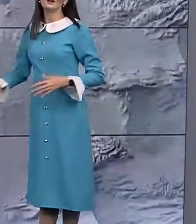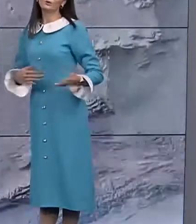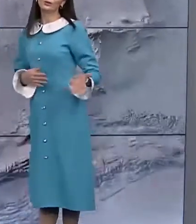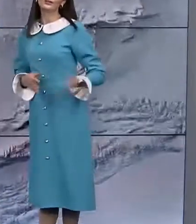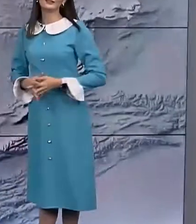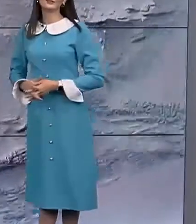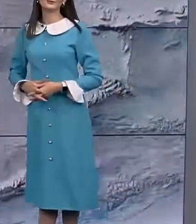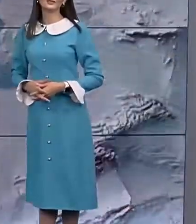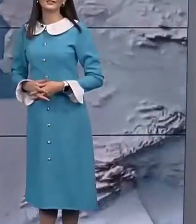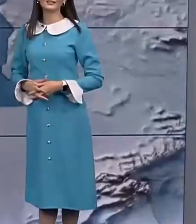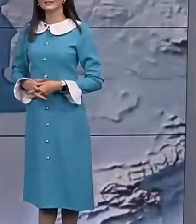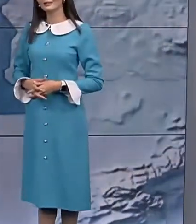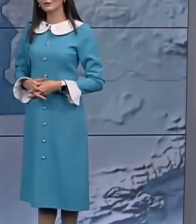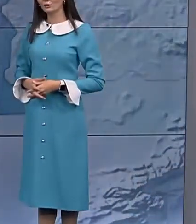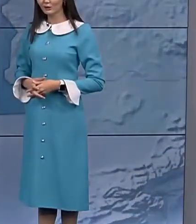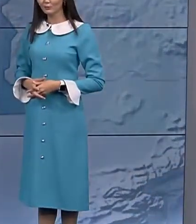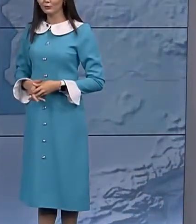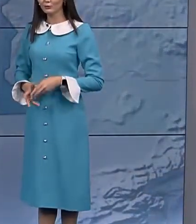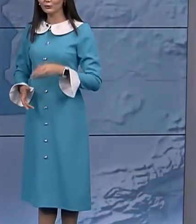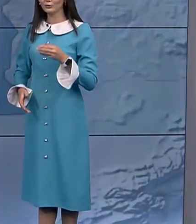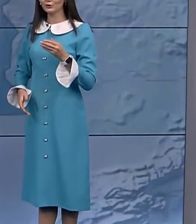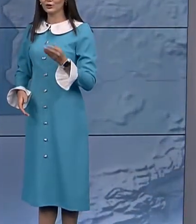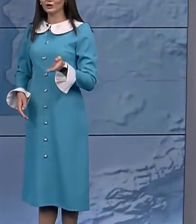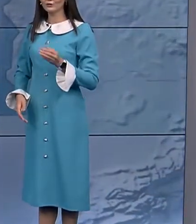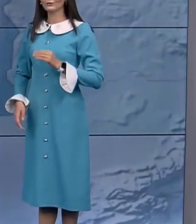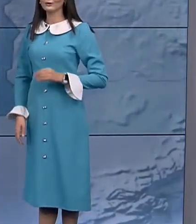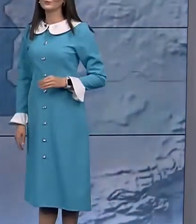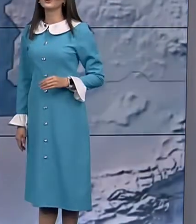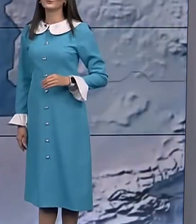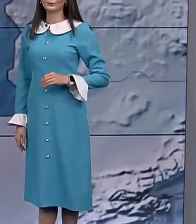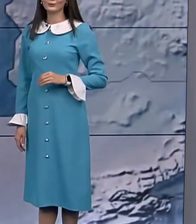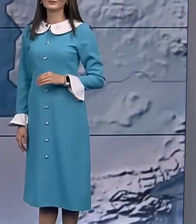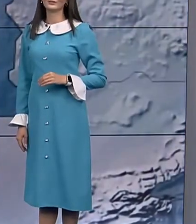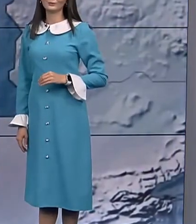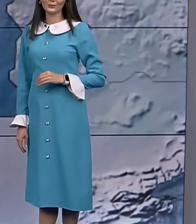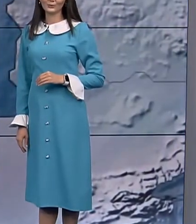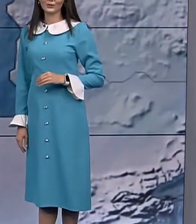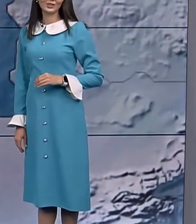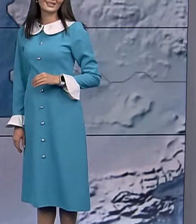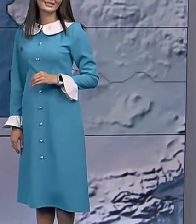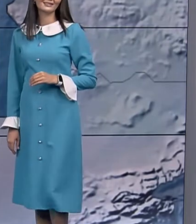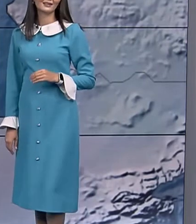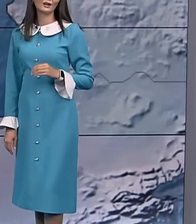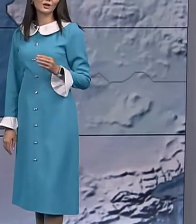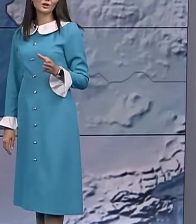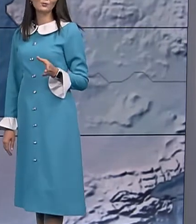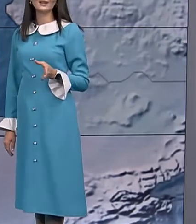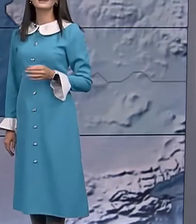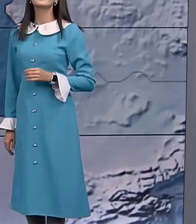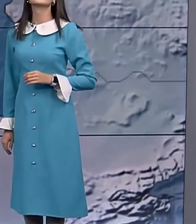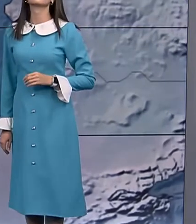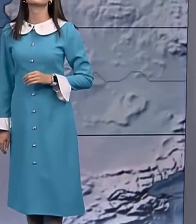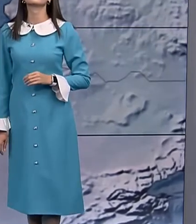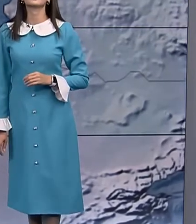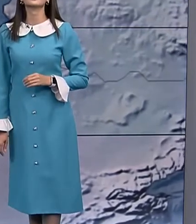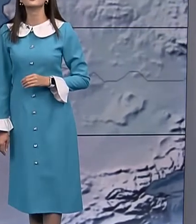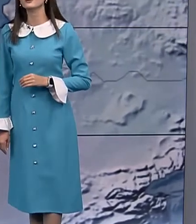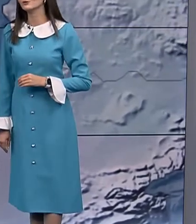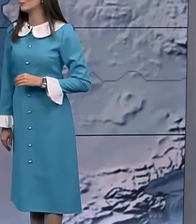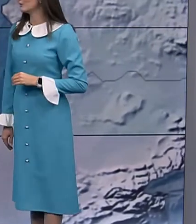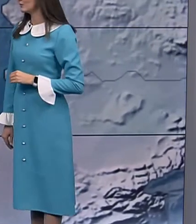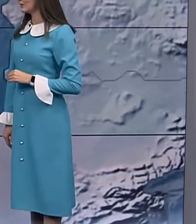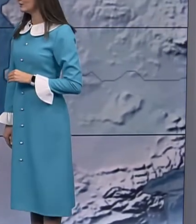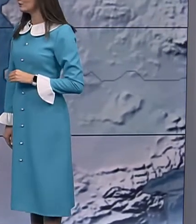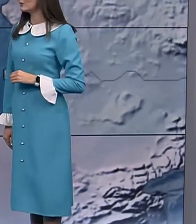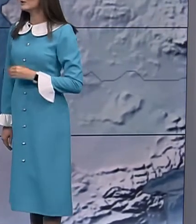суық. Орталыққа қарай ойса, Қарағандыда күн ала бұлтты, күндіз 7, түнде 14 градус суық. Жезқазғанда қар жаумақ, термометр бағаны